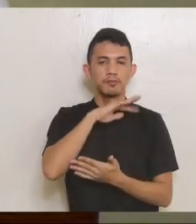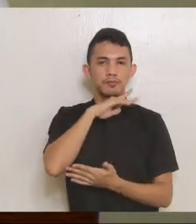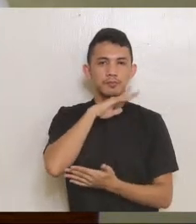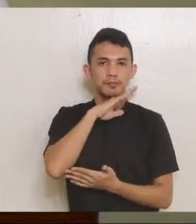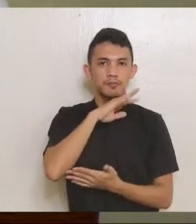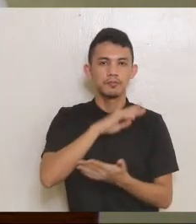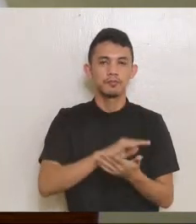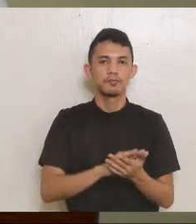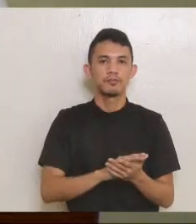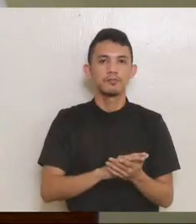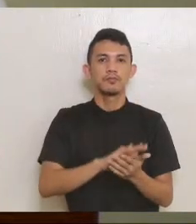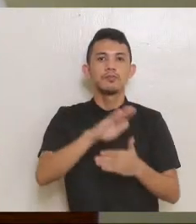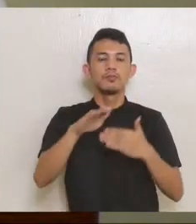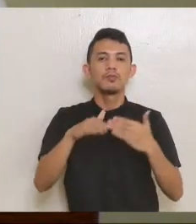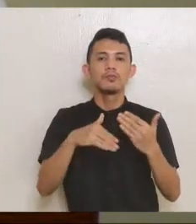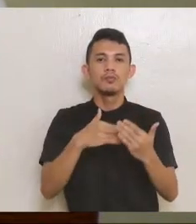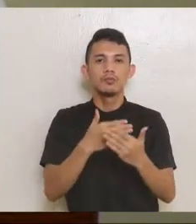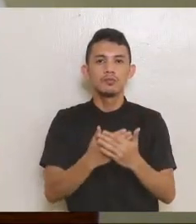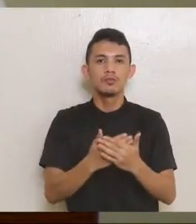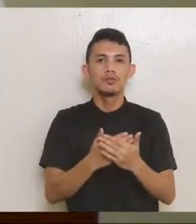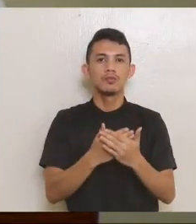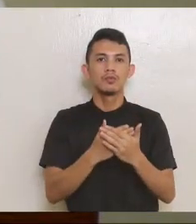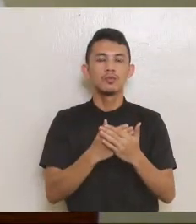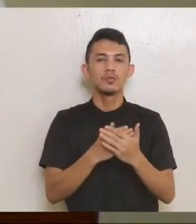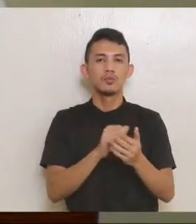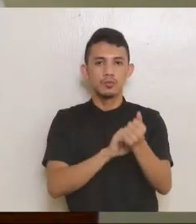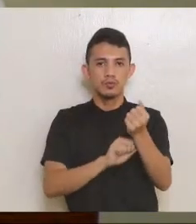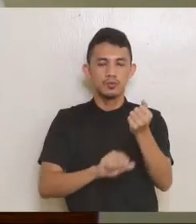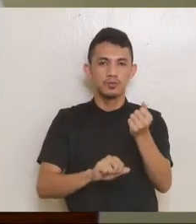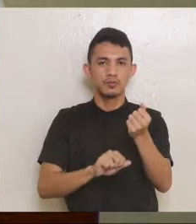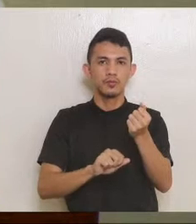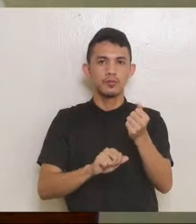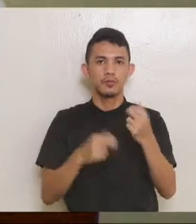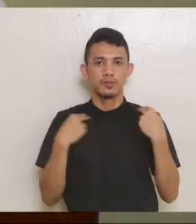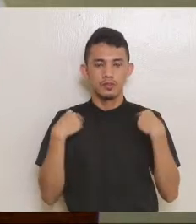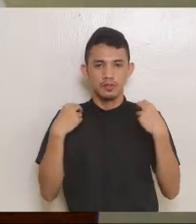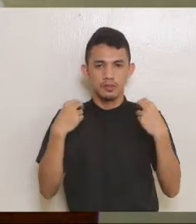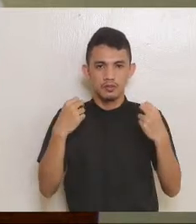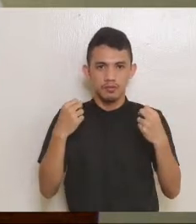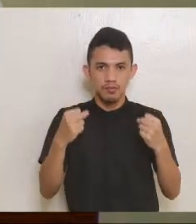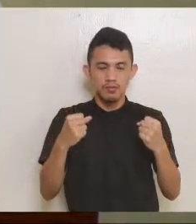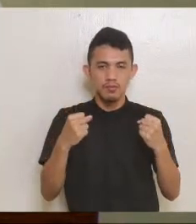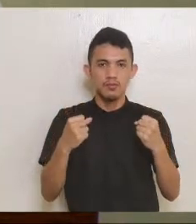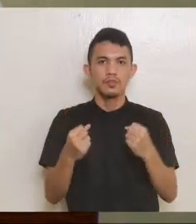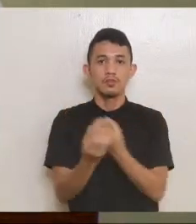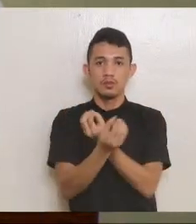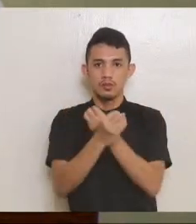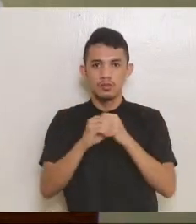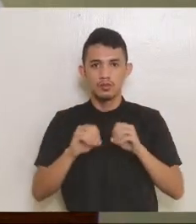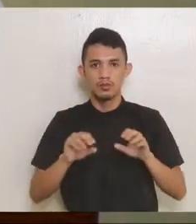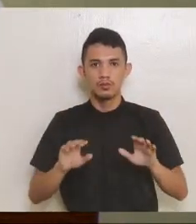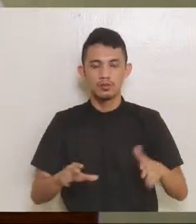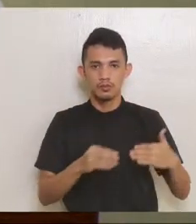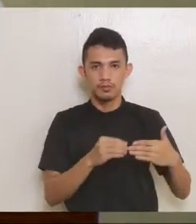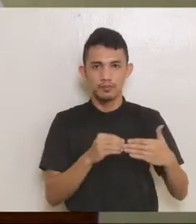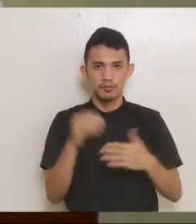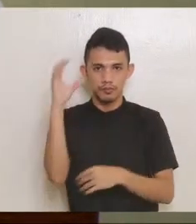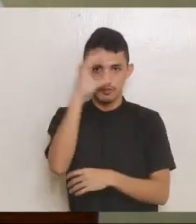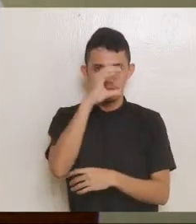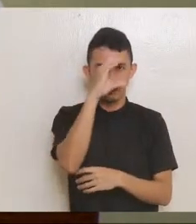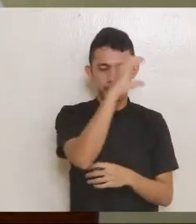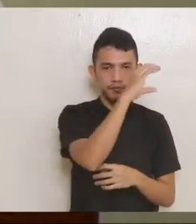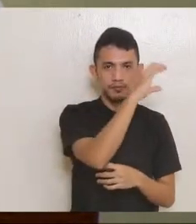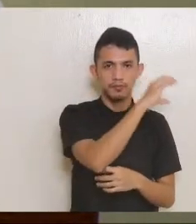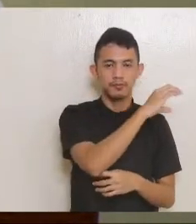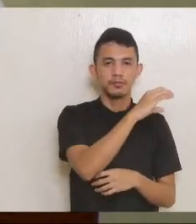Ug unya ang tanang nasamdan tambali. Ang nahisalaag tultuli, ang matiga